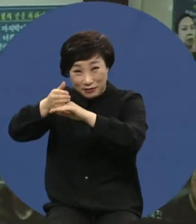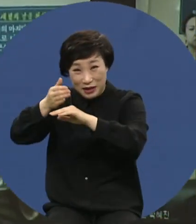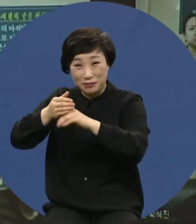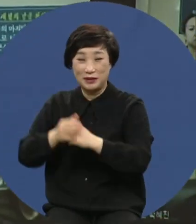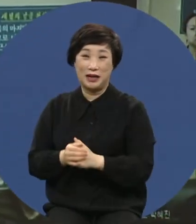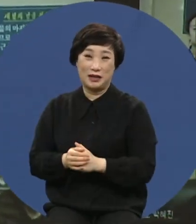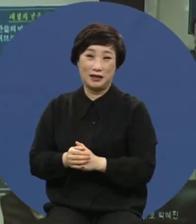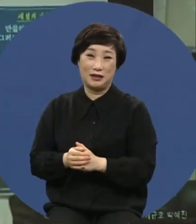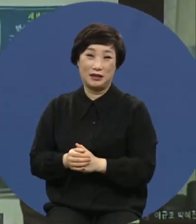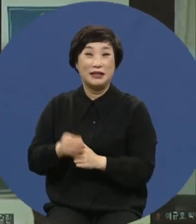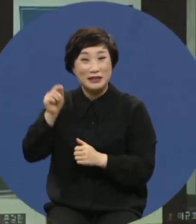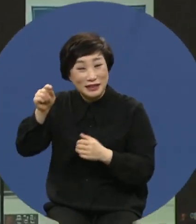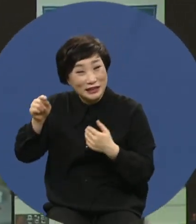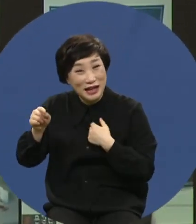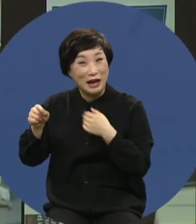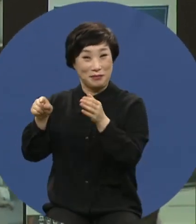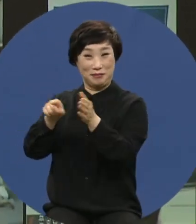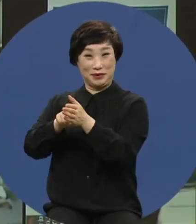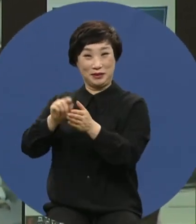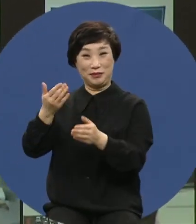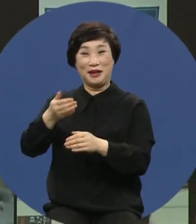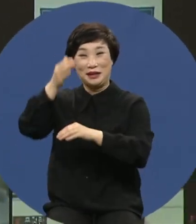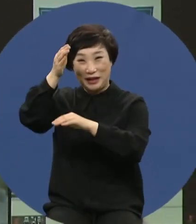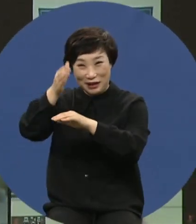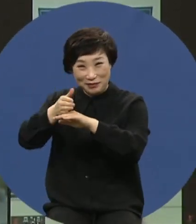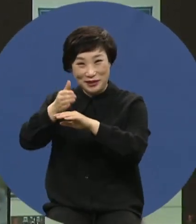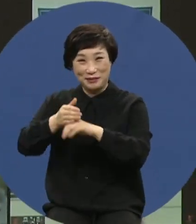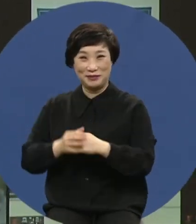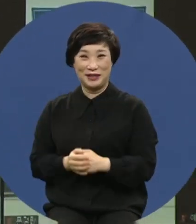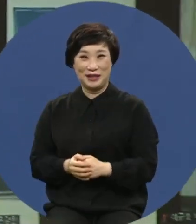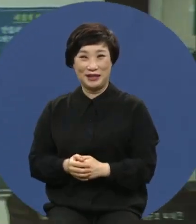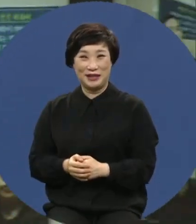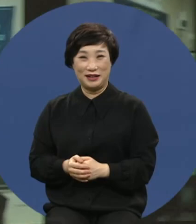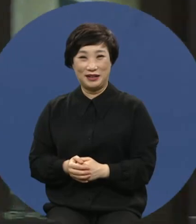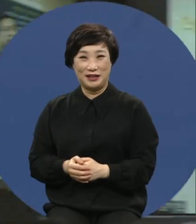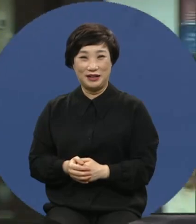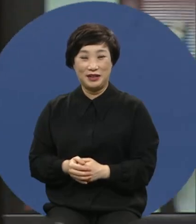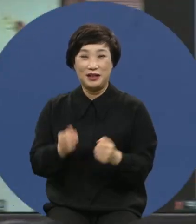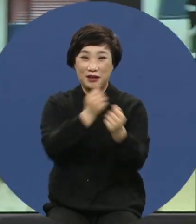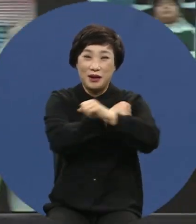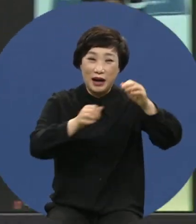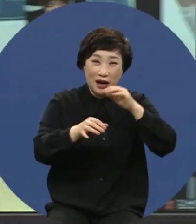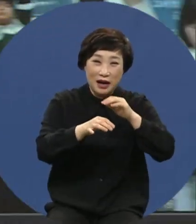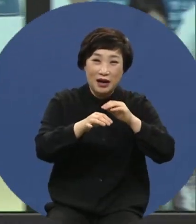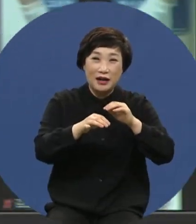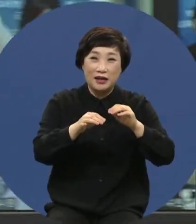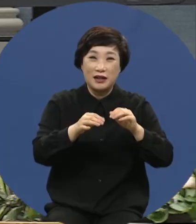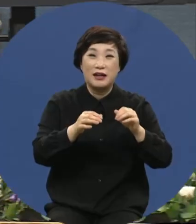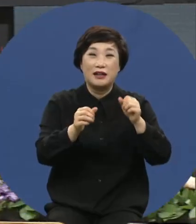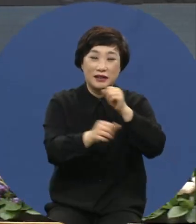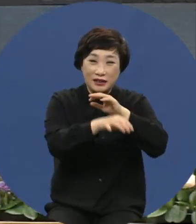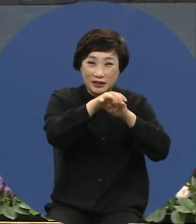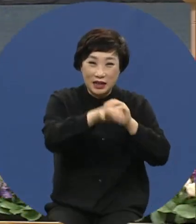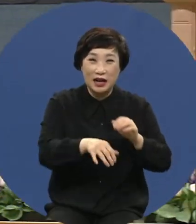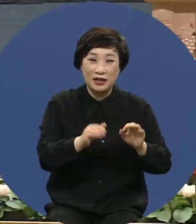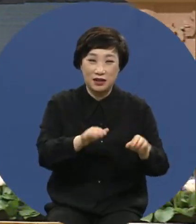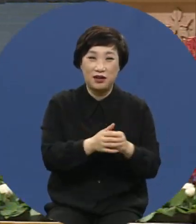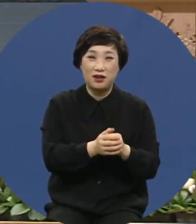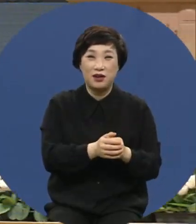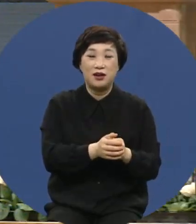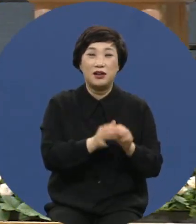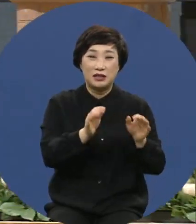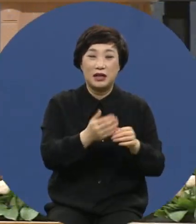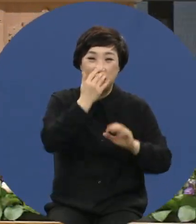감사합니다. 이것이 내 믿음이 돼서 감사합니다. 광야에서 이스라엘 백성이 양의 피를 바르고 죽음이